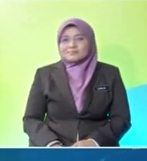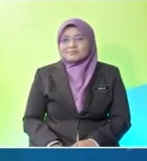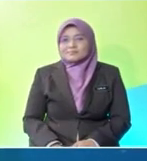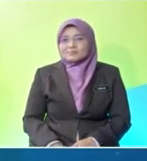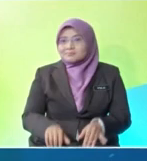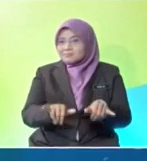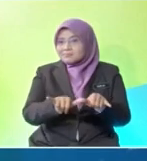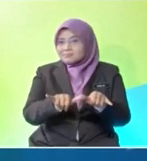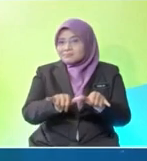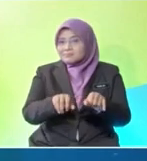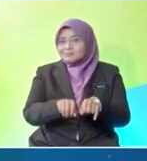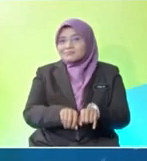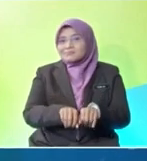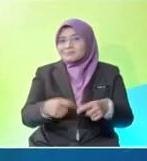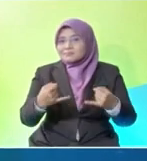sekali